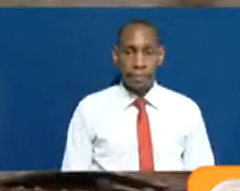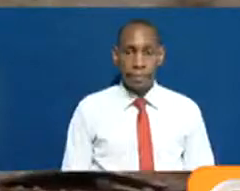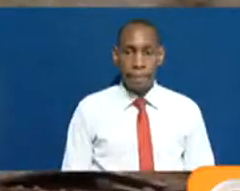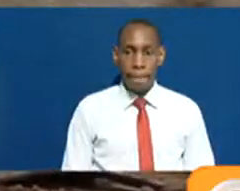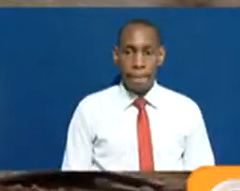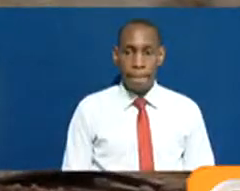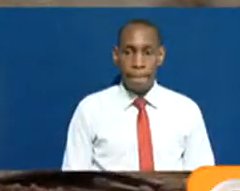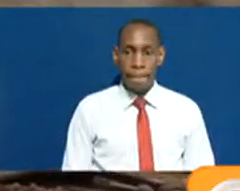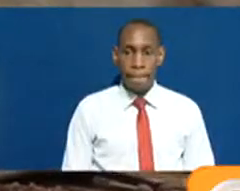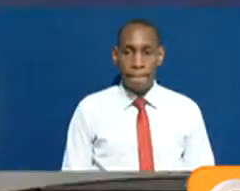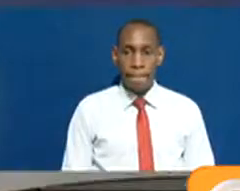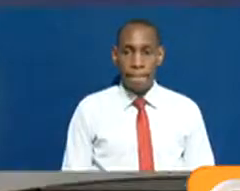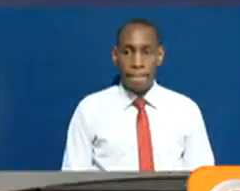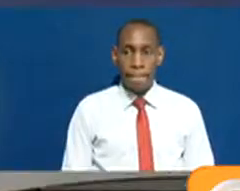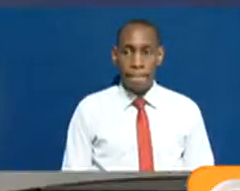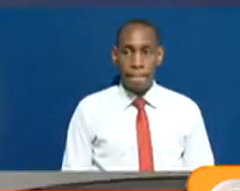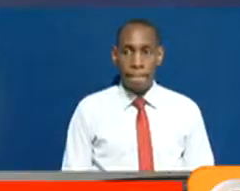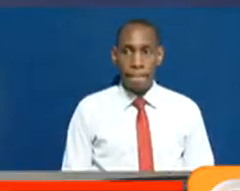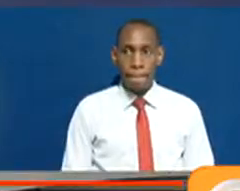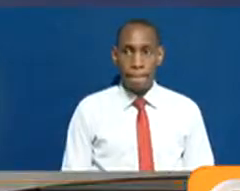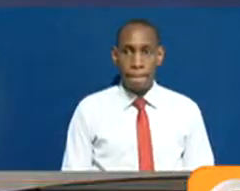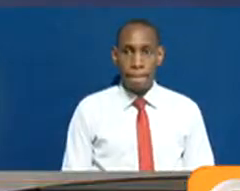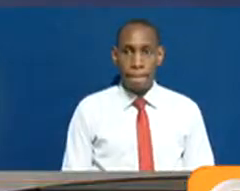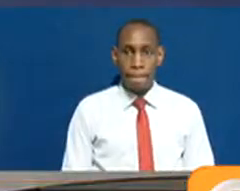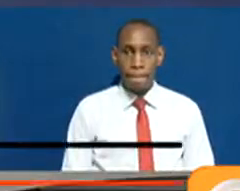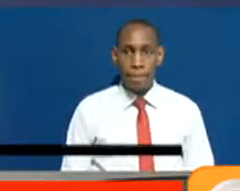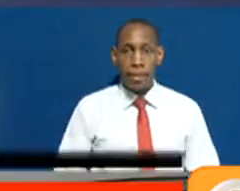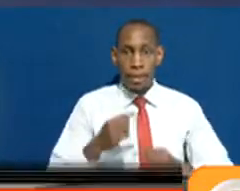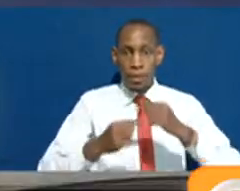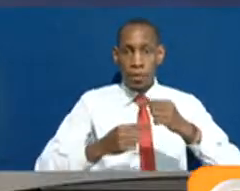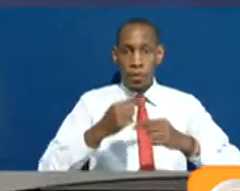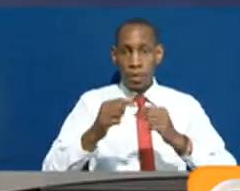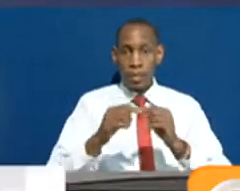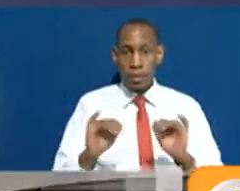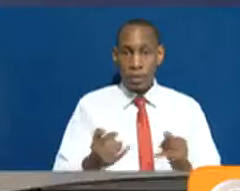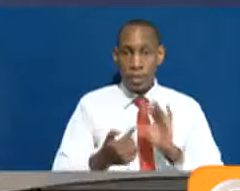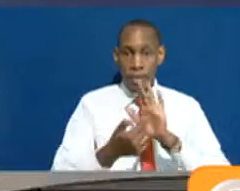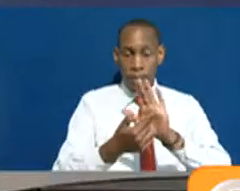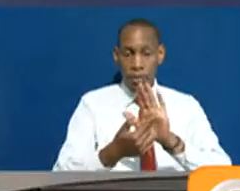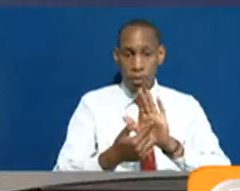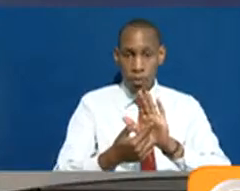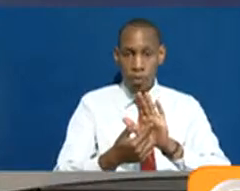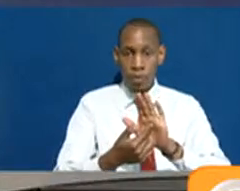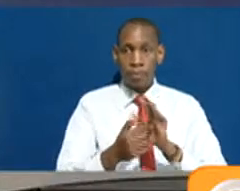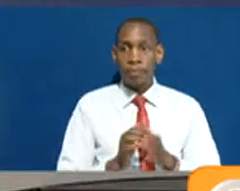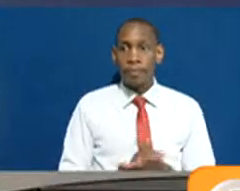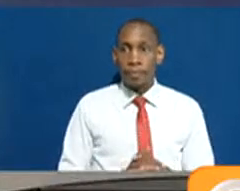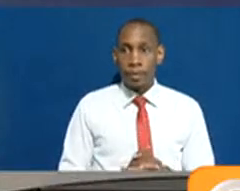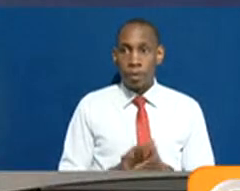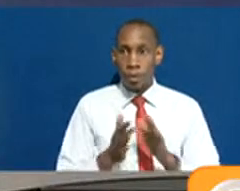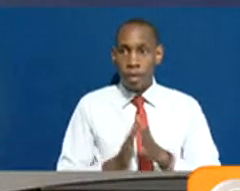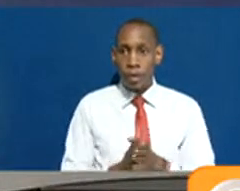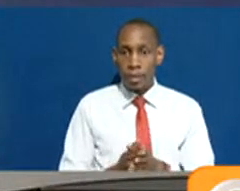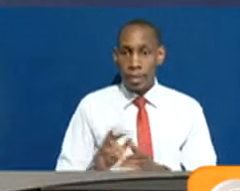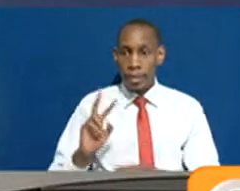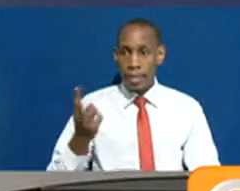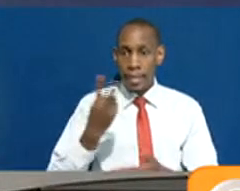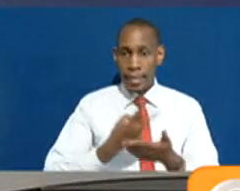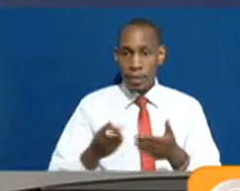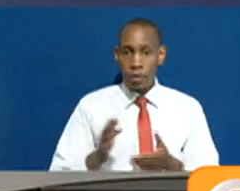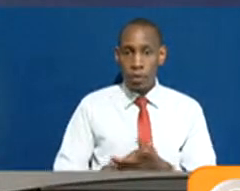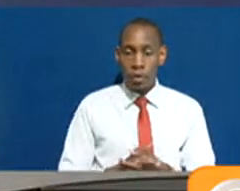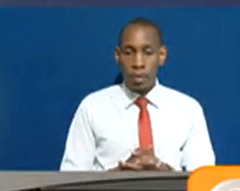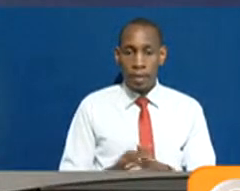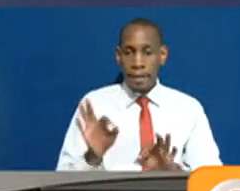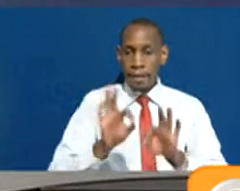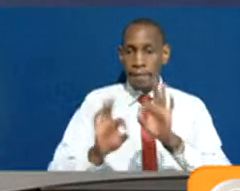runinga ya Citizen. Na msamaji, na tukiendelea na taarifa mgonga vichwa vya habari kwa takriban juma la pili, ni kwamba